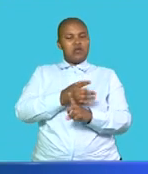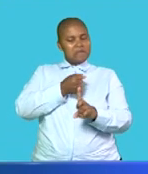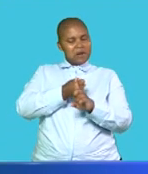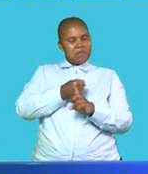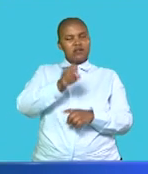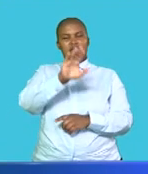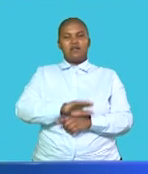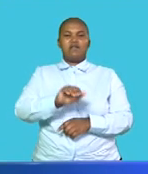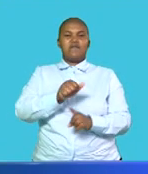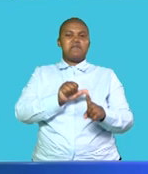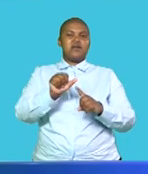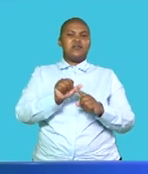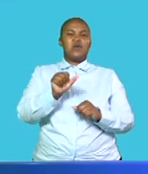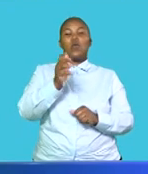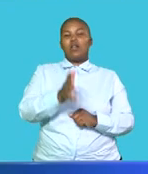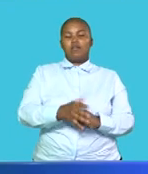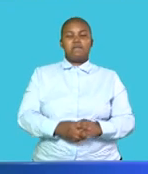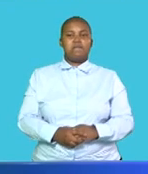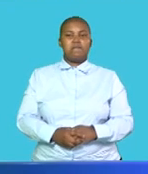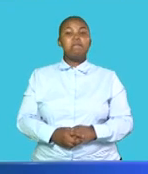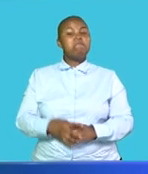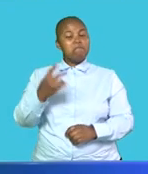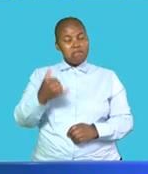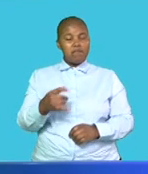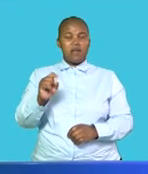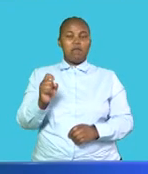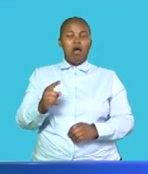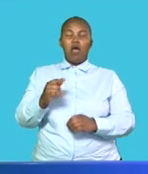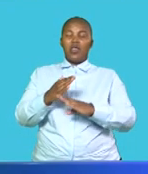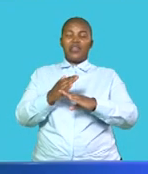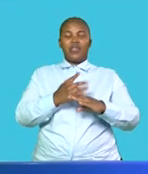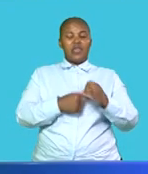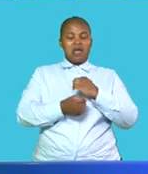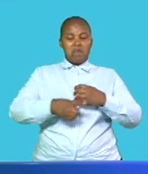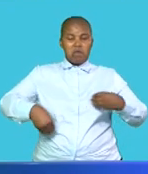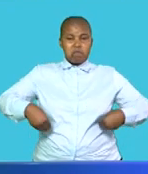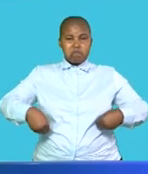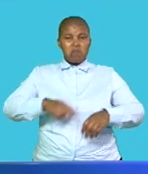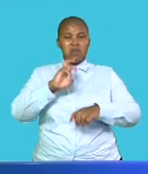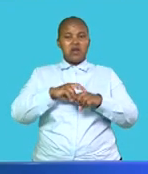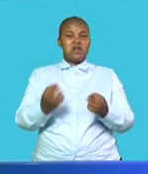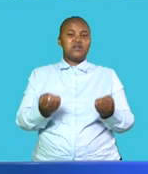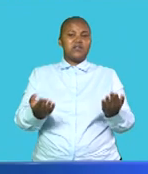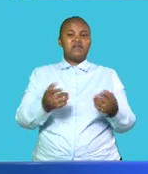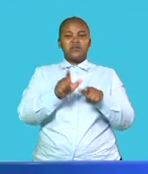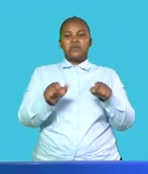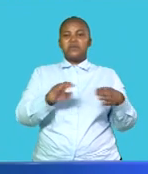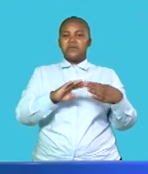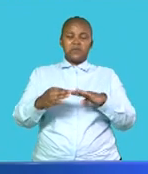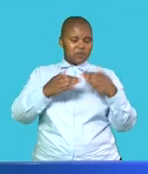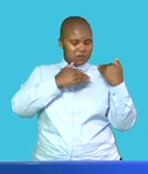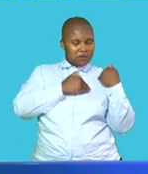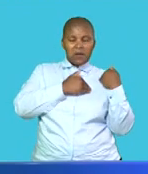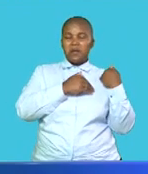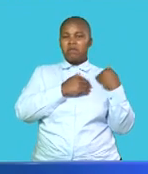engcono lenokuyimanje ikhungethwe futhi imbozwe yikho konke okungalungile ekulethweni kwezidingo ezokuphepha ngokunjalo